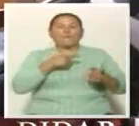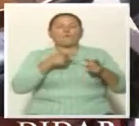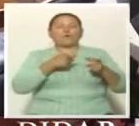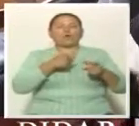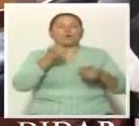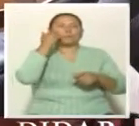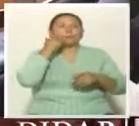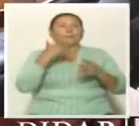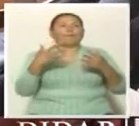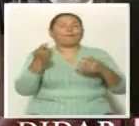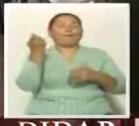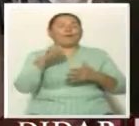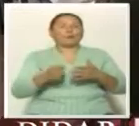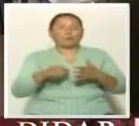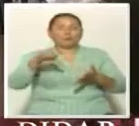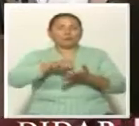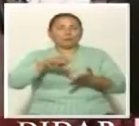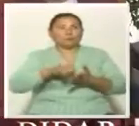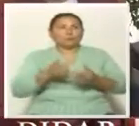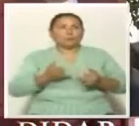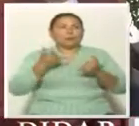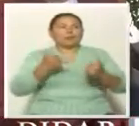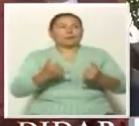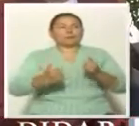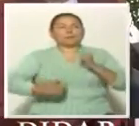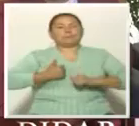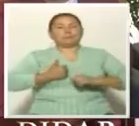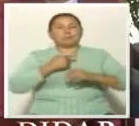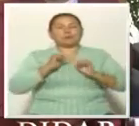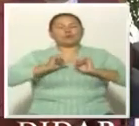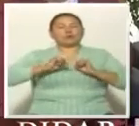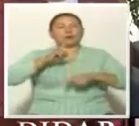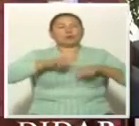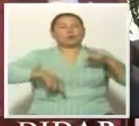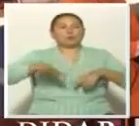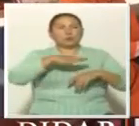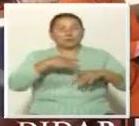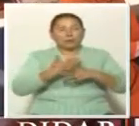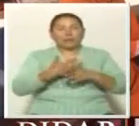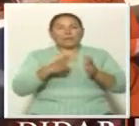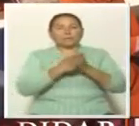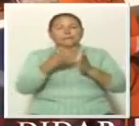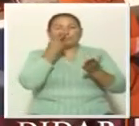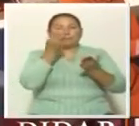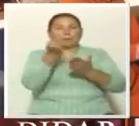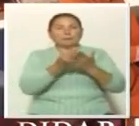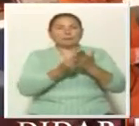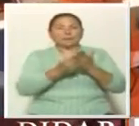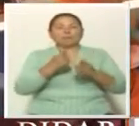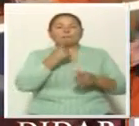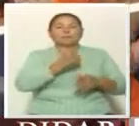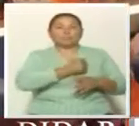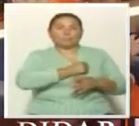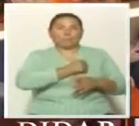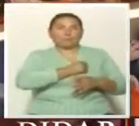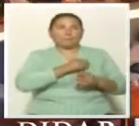подвиги фронтовиков, которые в сложные времена проявляли самоотверженность, защищая Родину. На обложке книги изображен ветеран Великой Отечественной